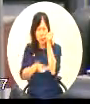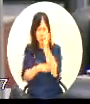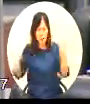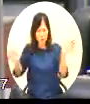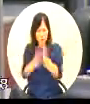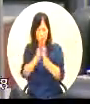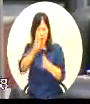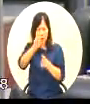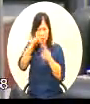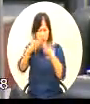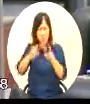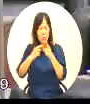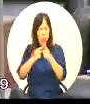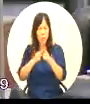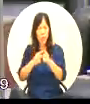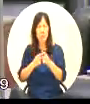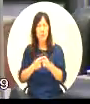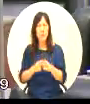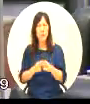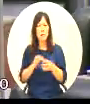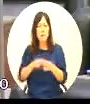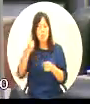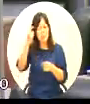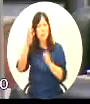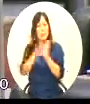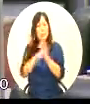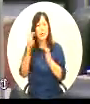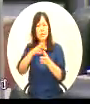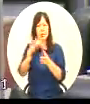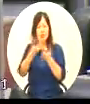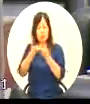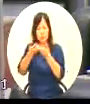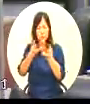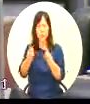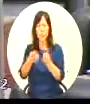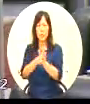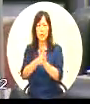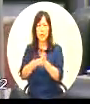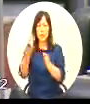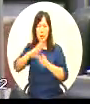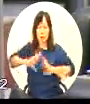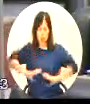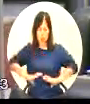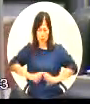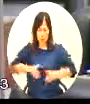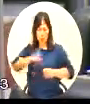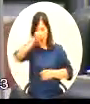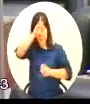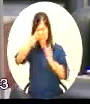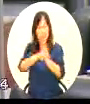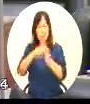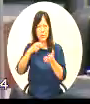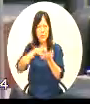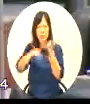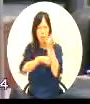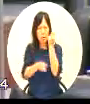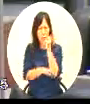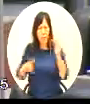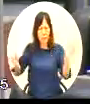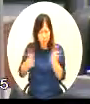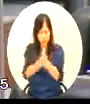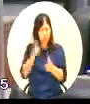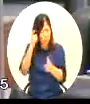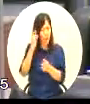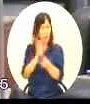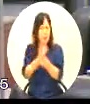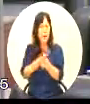二十几个人。好，我想甚至还加不分区，甚至如果国民党的这些区域立委还是不分区立委愿意，